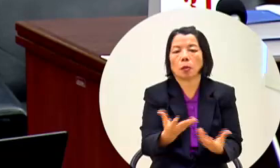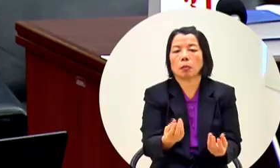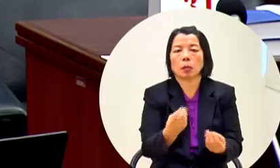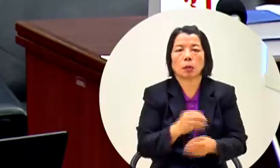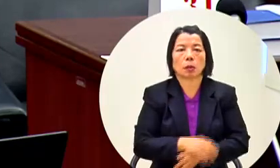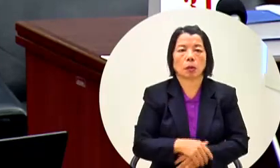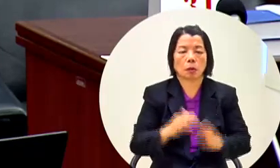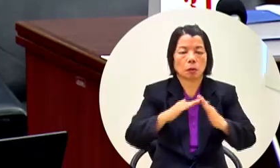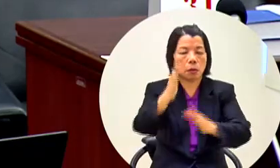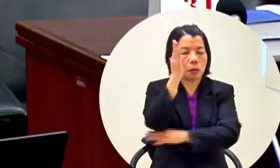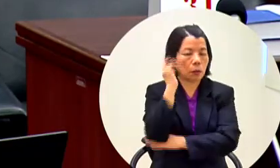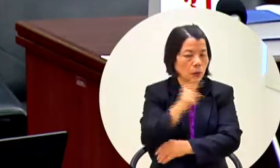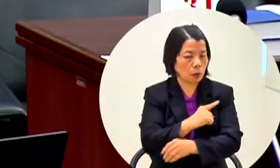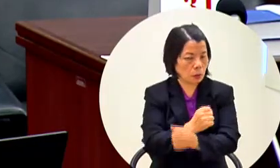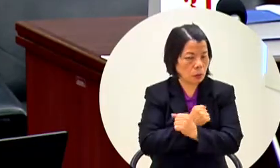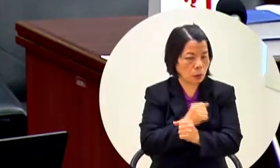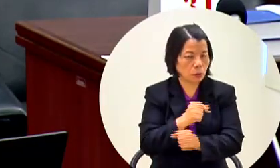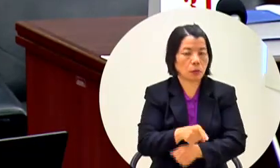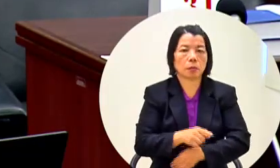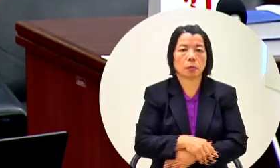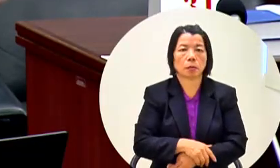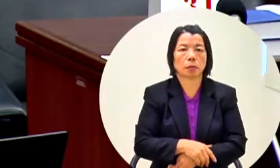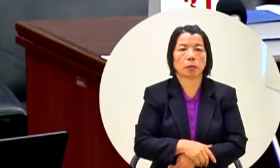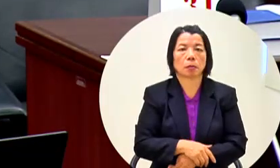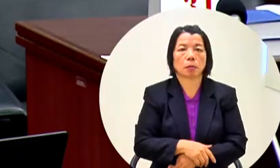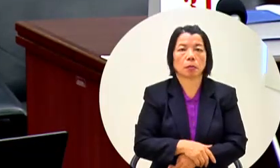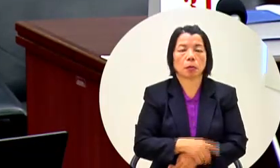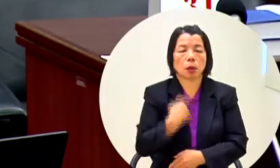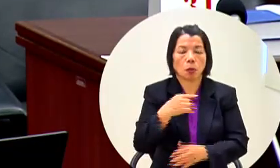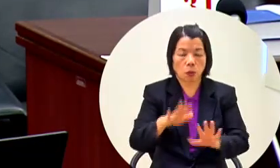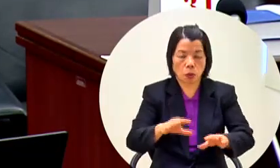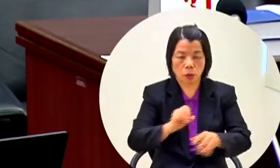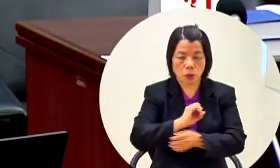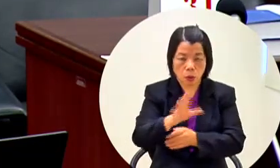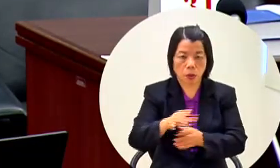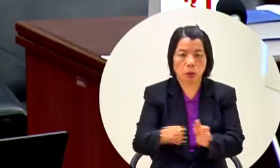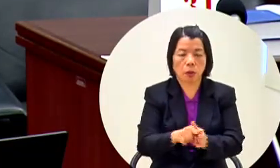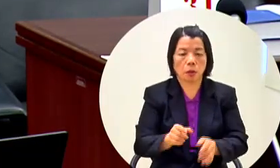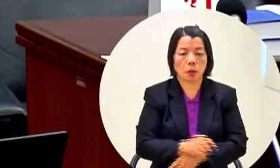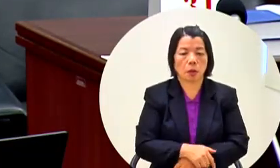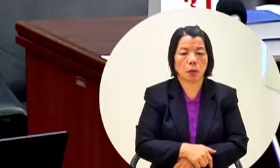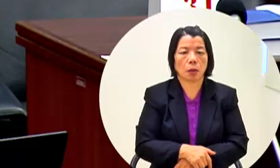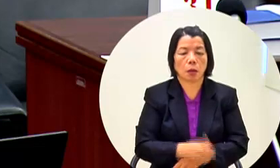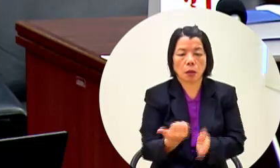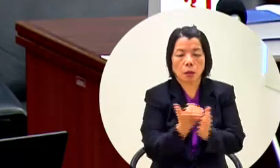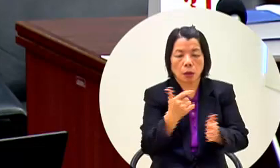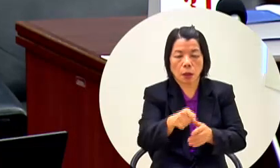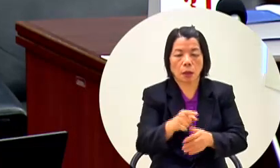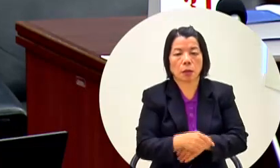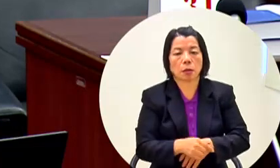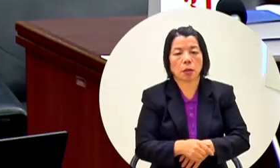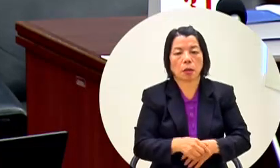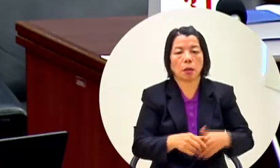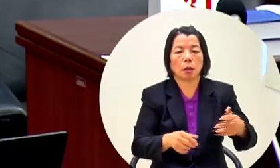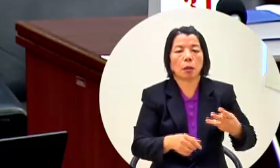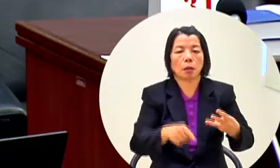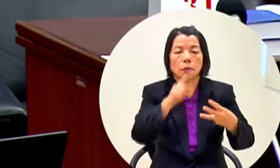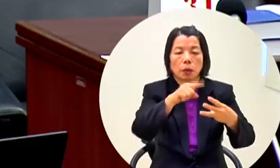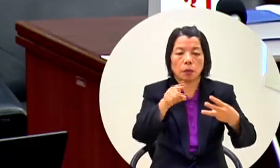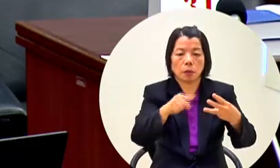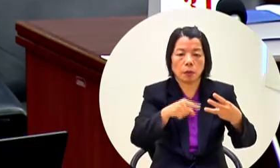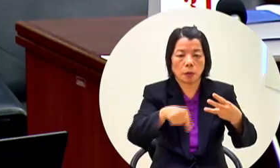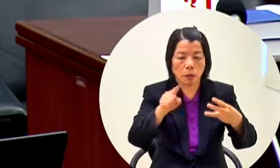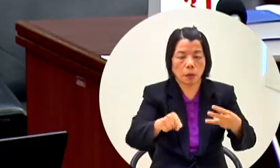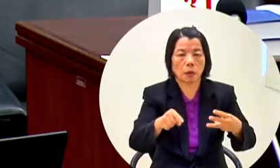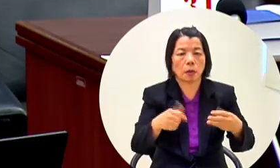的要来留意到这件事情哦。在我也是附议刚刚那个范世清议员的这个见解，现在的方